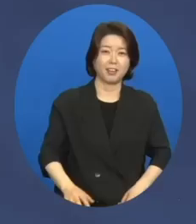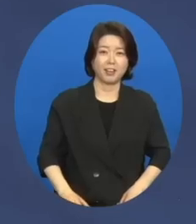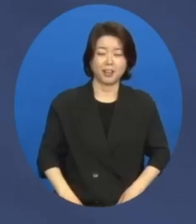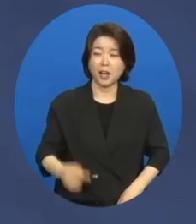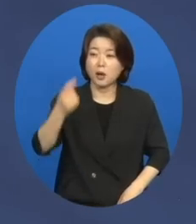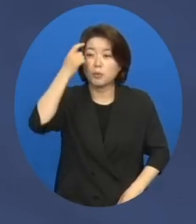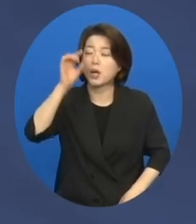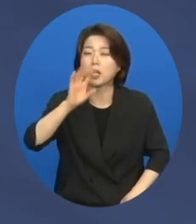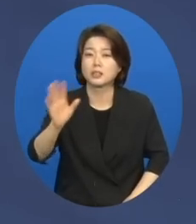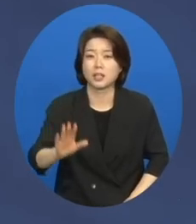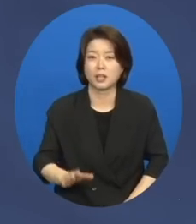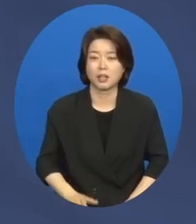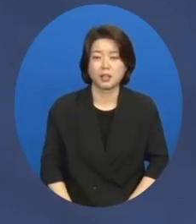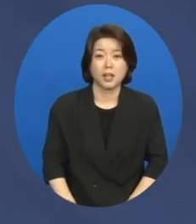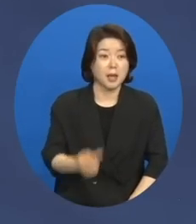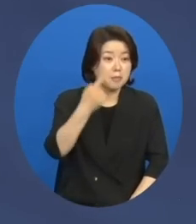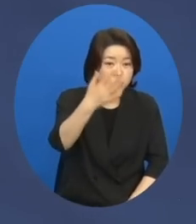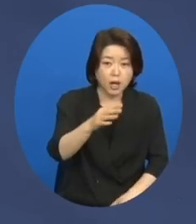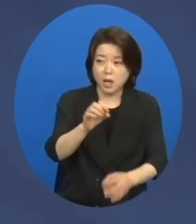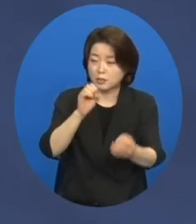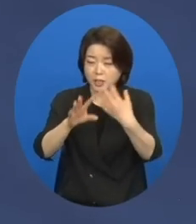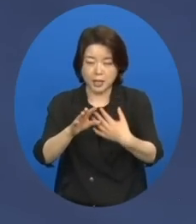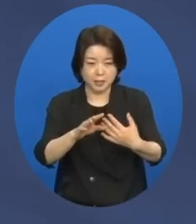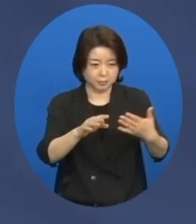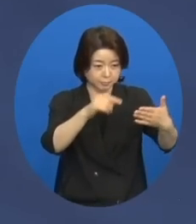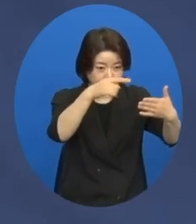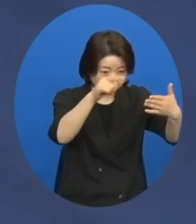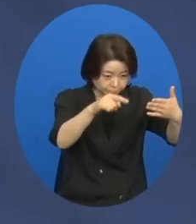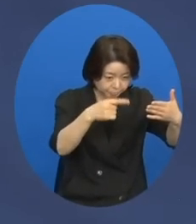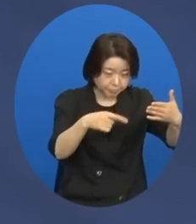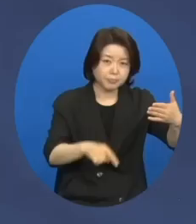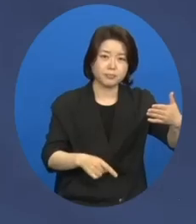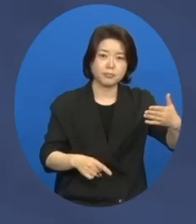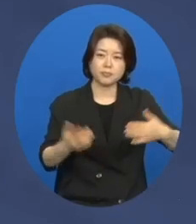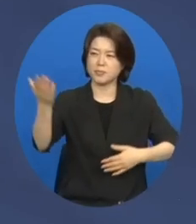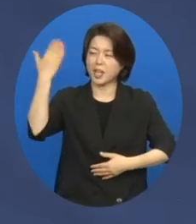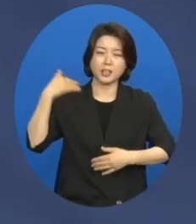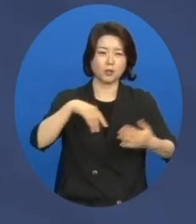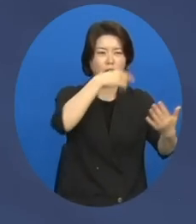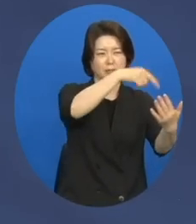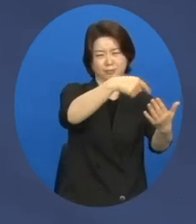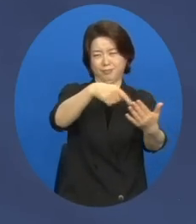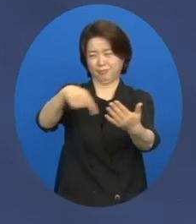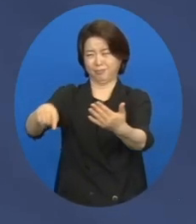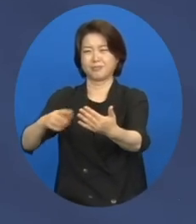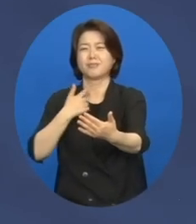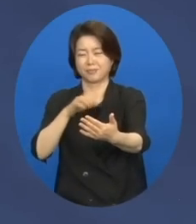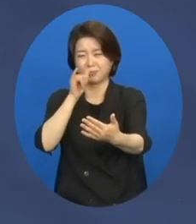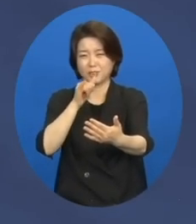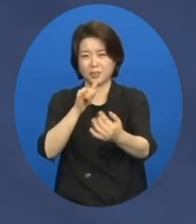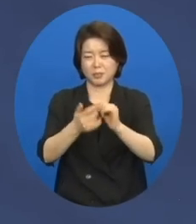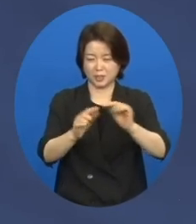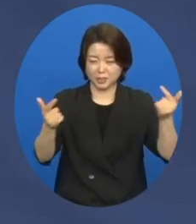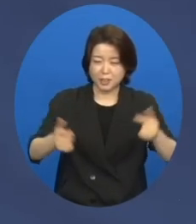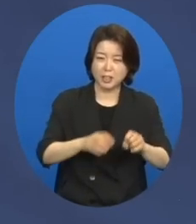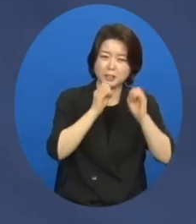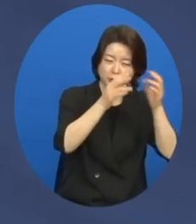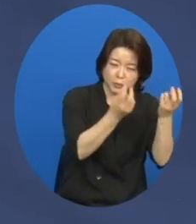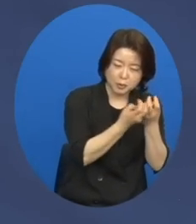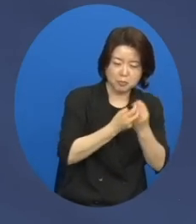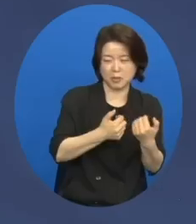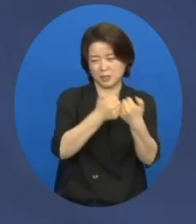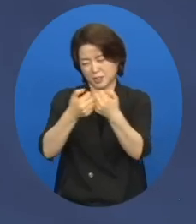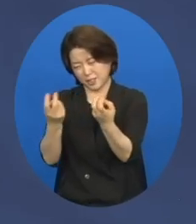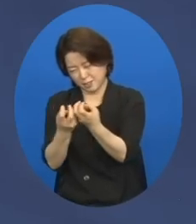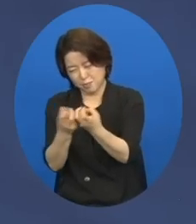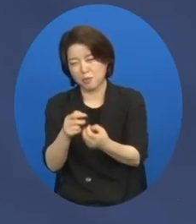안 되냐? 이런 식으로 이걸 그냥 우리가 그동안 가르쳤던 제가 뭐 이렇게 저렇게 전도법, 상담법에